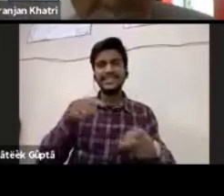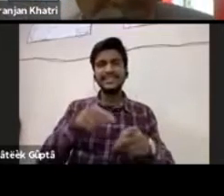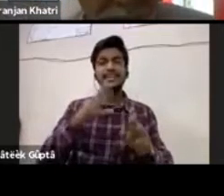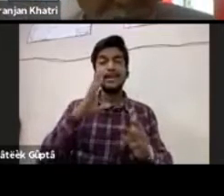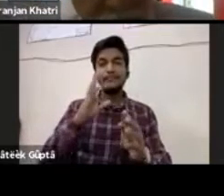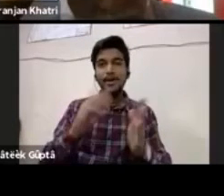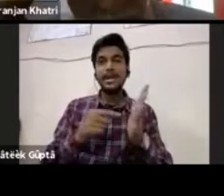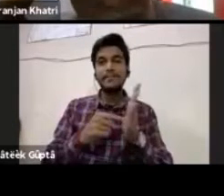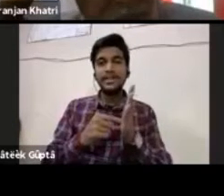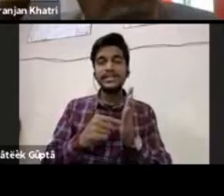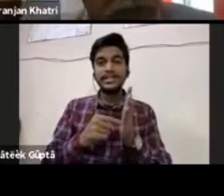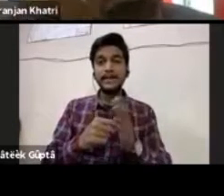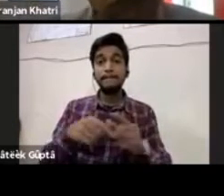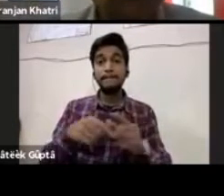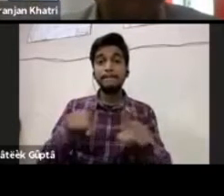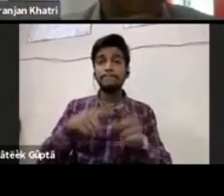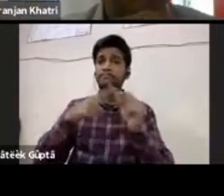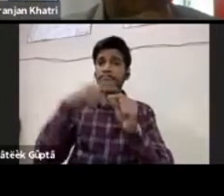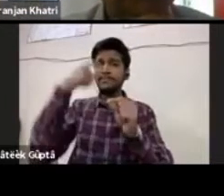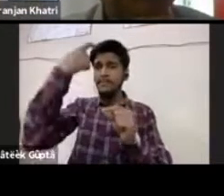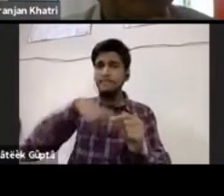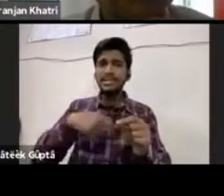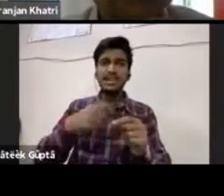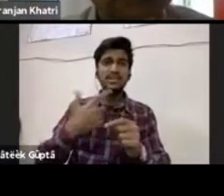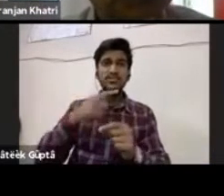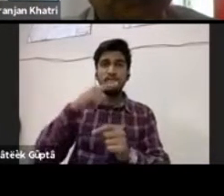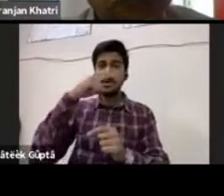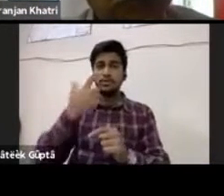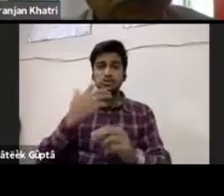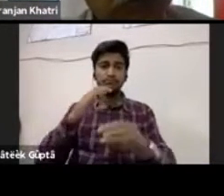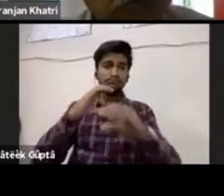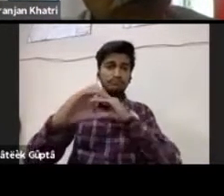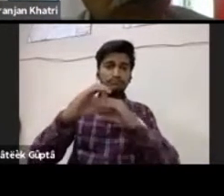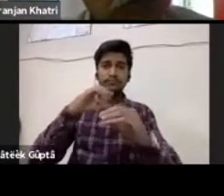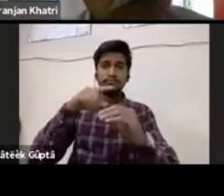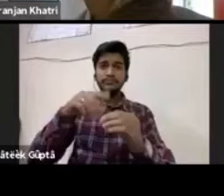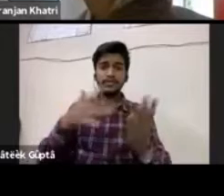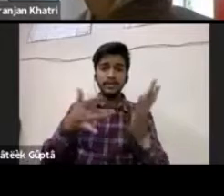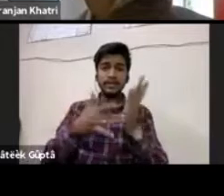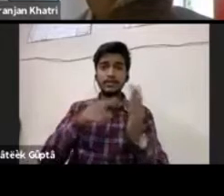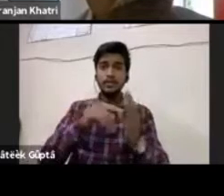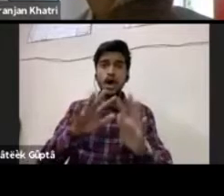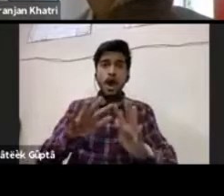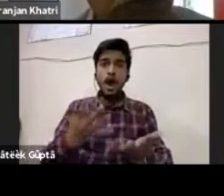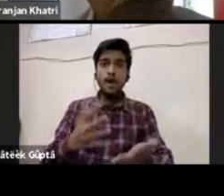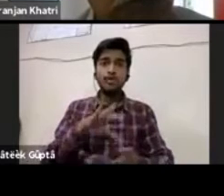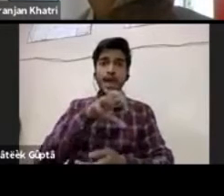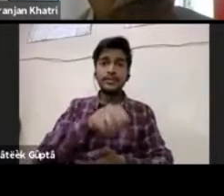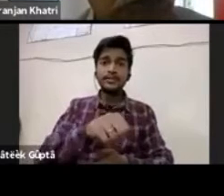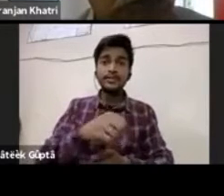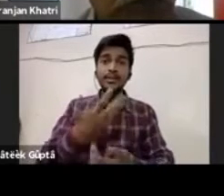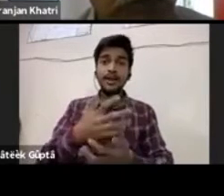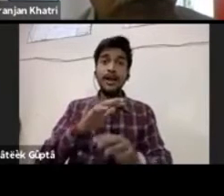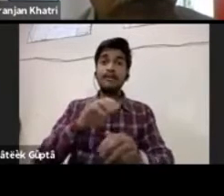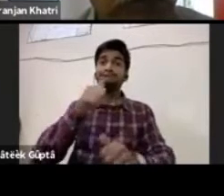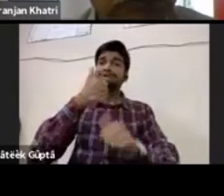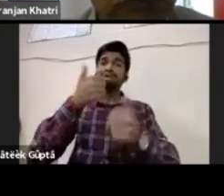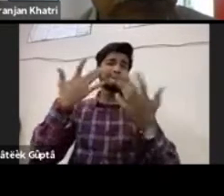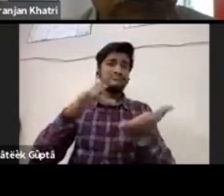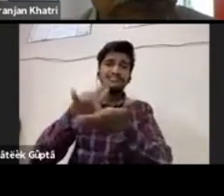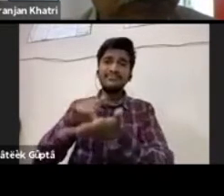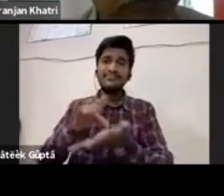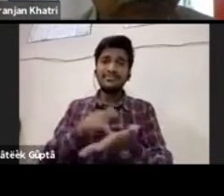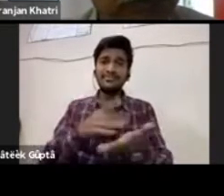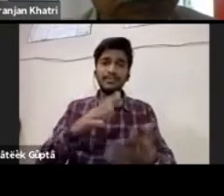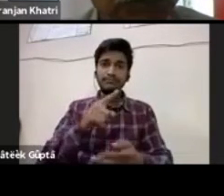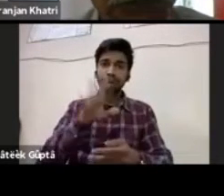एक पर्सनल एटीट्यूड क्रिएट करना कि वो उस टेक्नोलॉजी को जहां जहां पॉसिबल हो वो उसका बेस्ट यूज कर